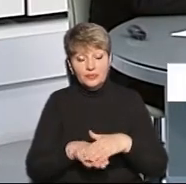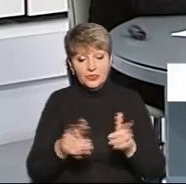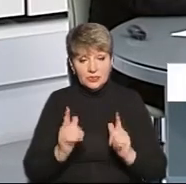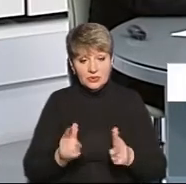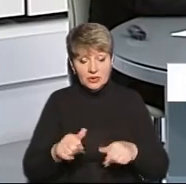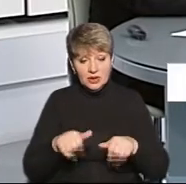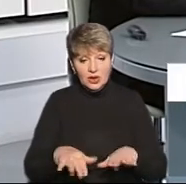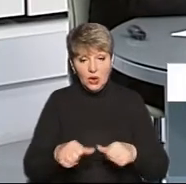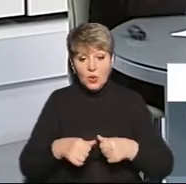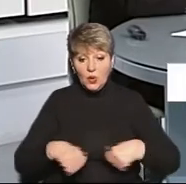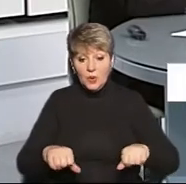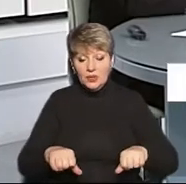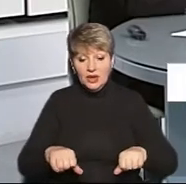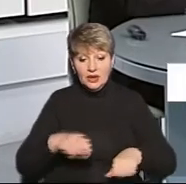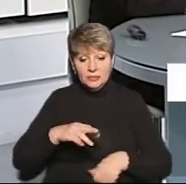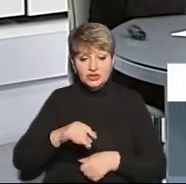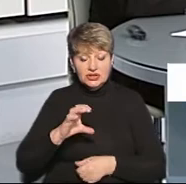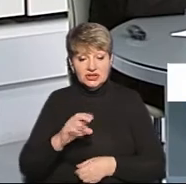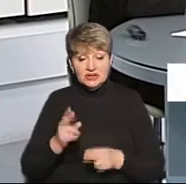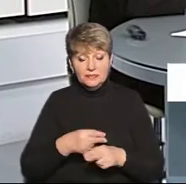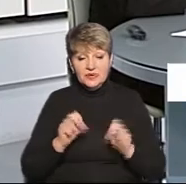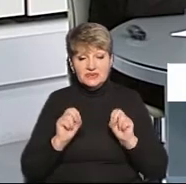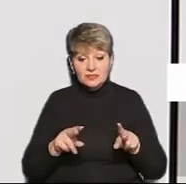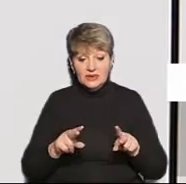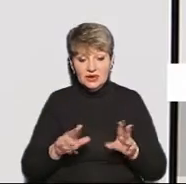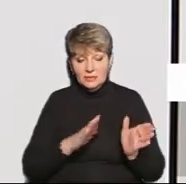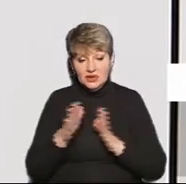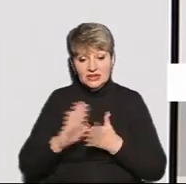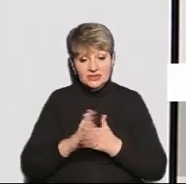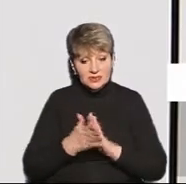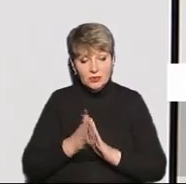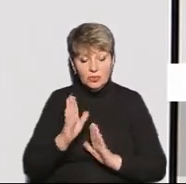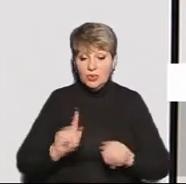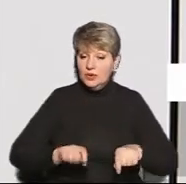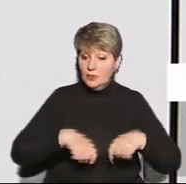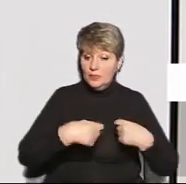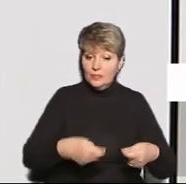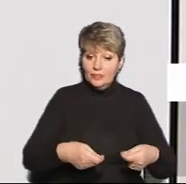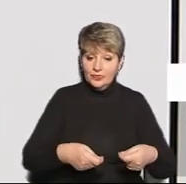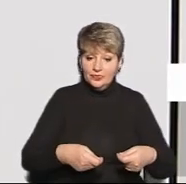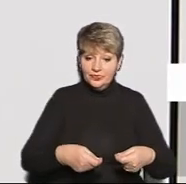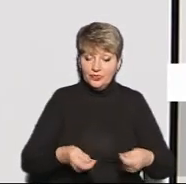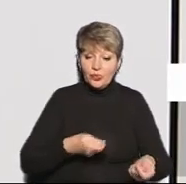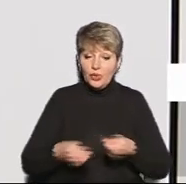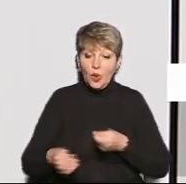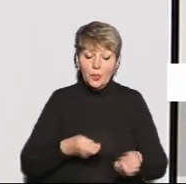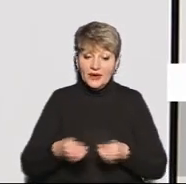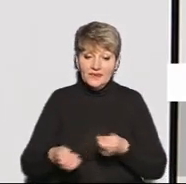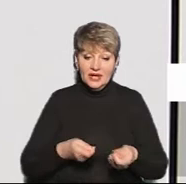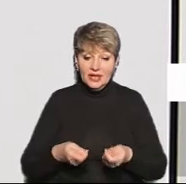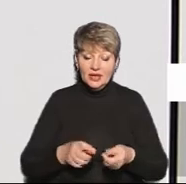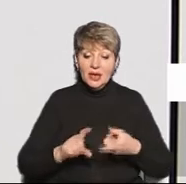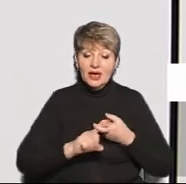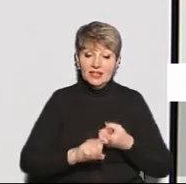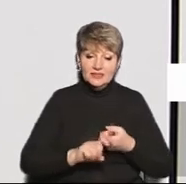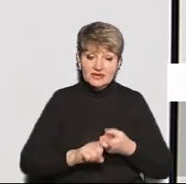рішення комісії з питань техногенно-екологічної безпеки та надзвичайних ситуацій, буде передано в оперативне управління саме